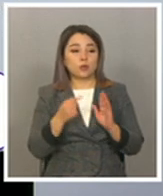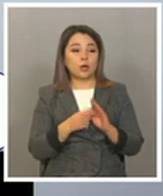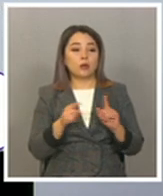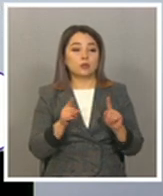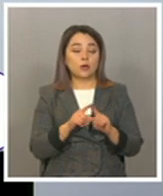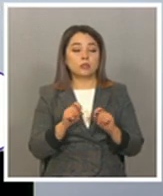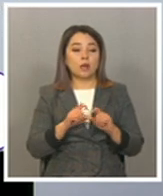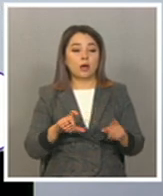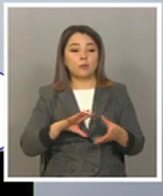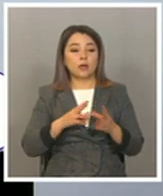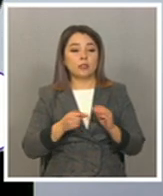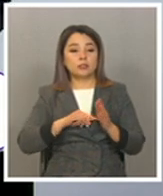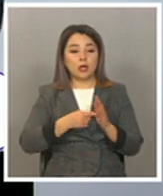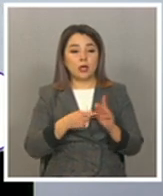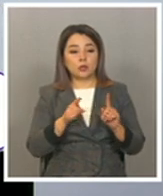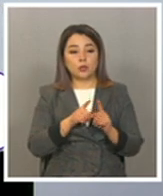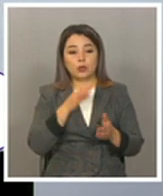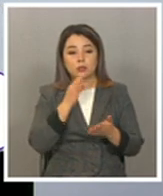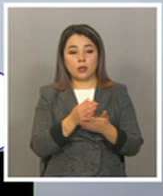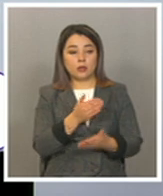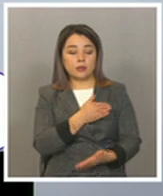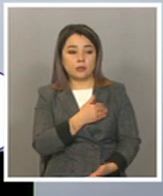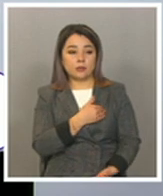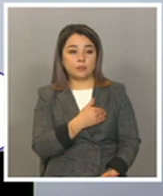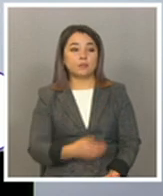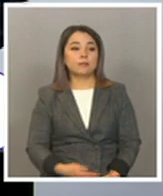сабақ мақсатына жетеміз деп ойлаймын.